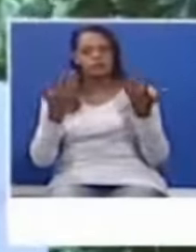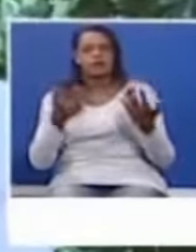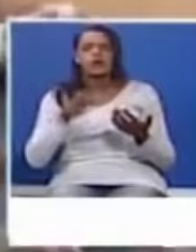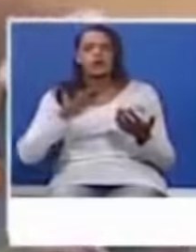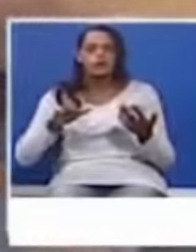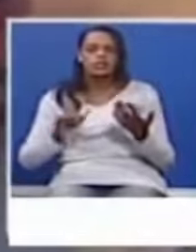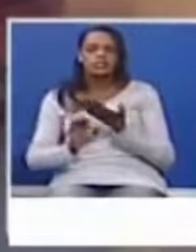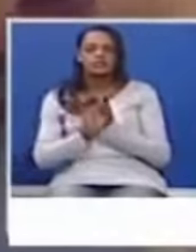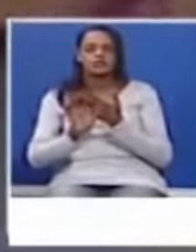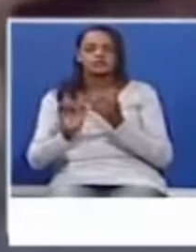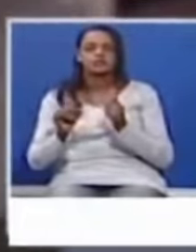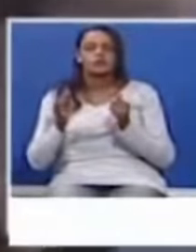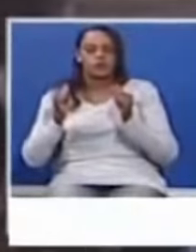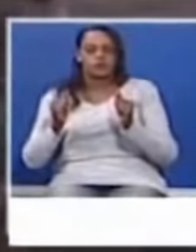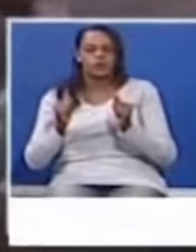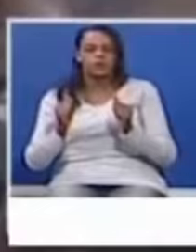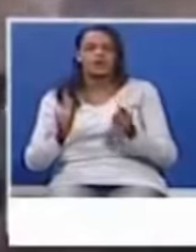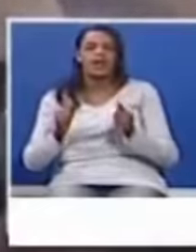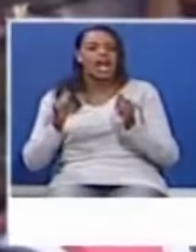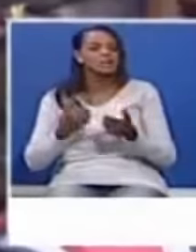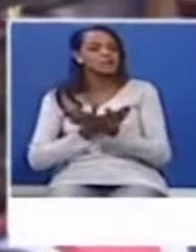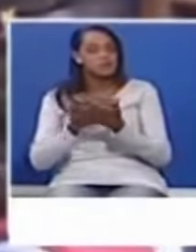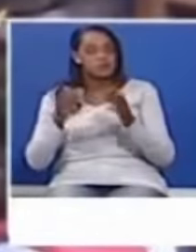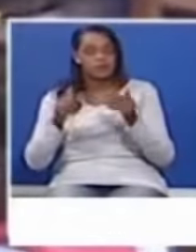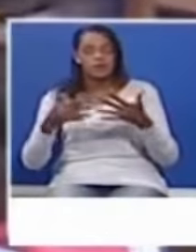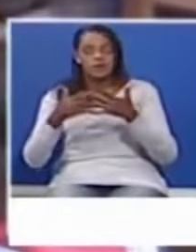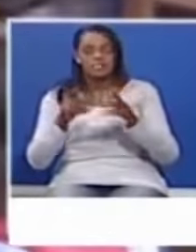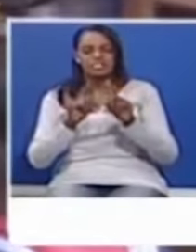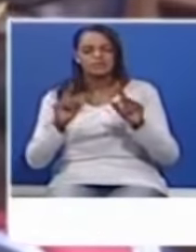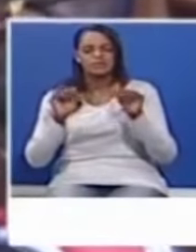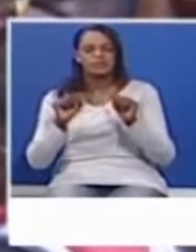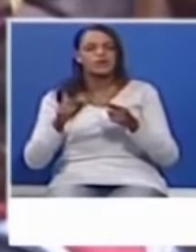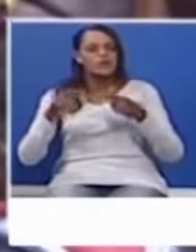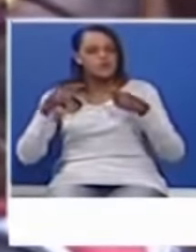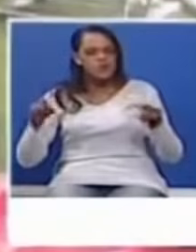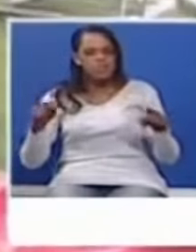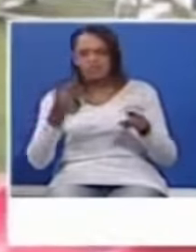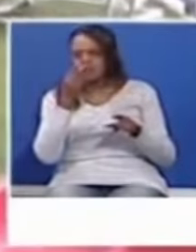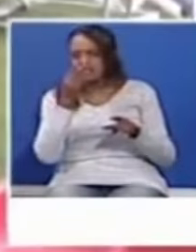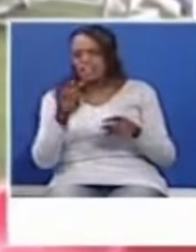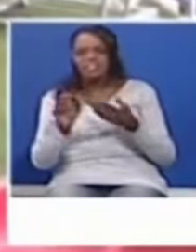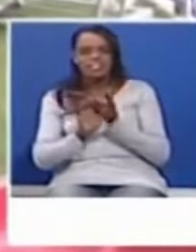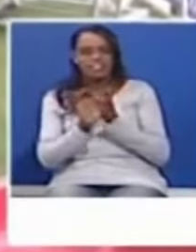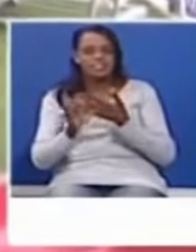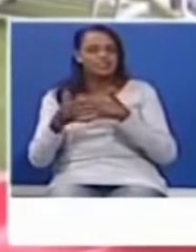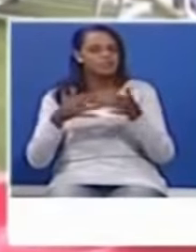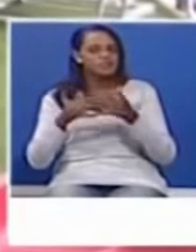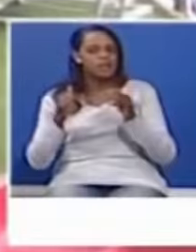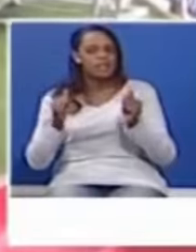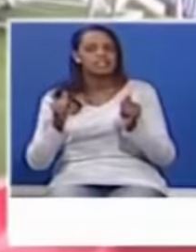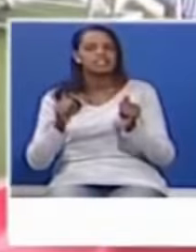ቆልዑ ንድሕነቶም ይኹን መሰሎም ክጠባብቑ ዓቕሚ ዘይብሎም ኣካል ናይ ሕብረተሰብ ስለ ዝኾኑ ፍሉይ ኣተክሮን ክንክንን ክግበረሎም ከም ዝግባእ